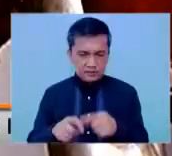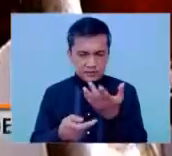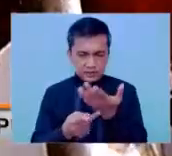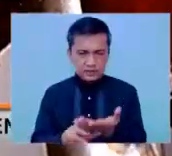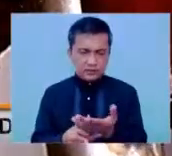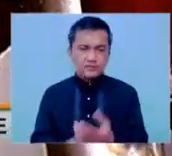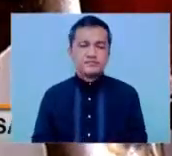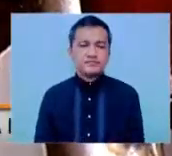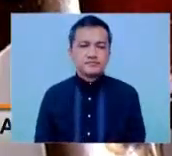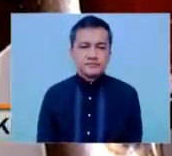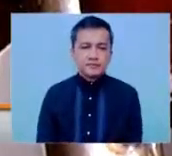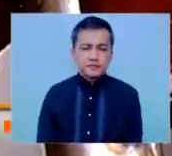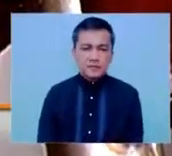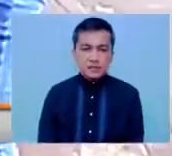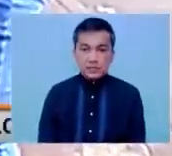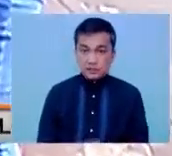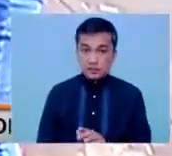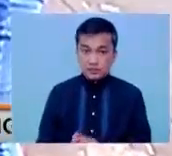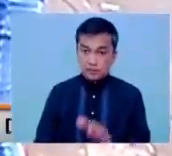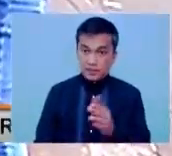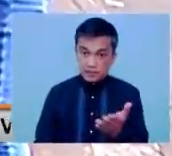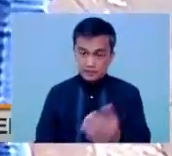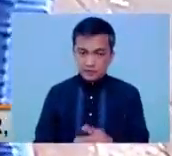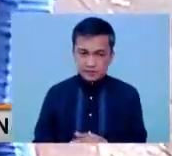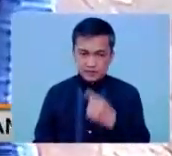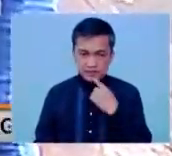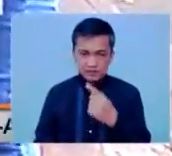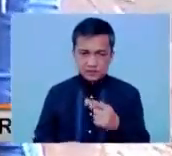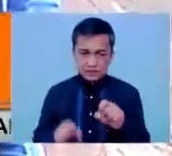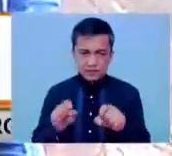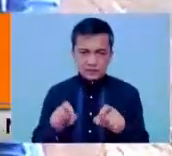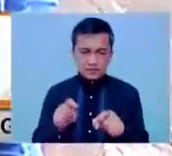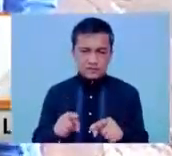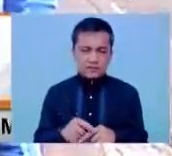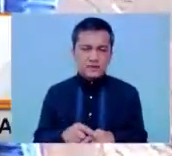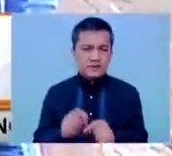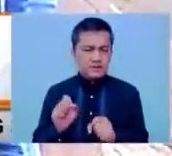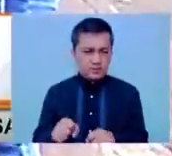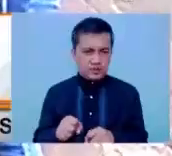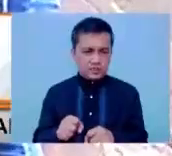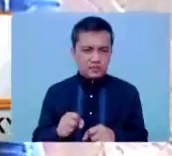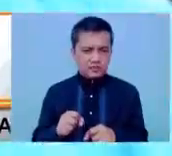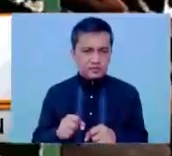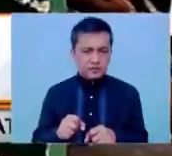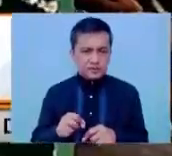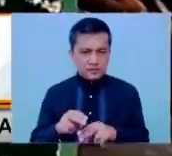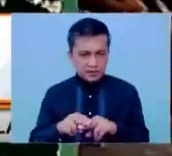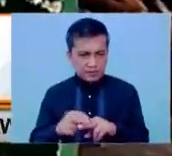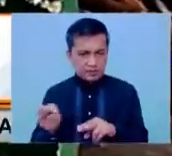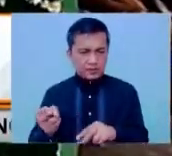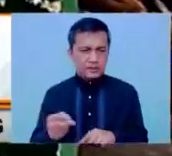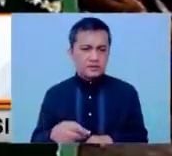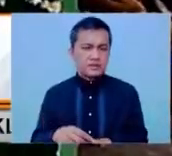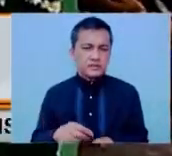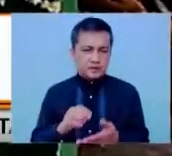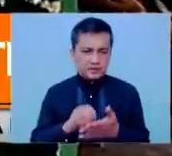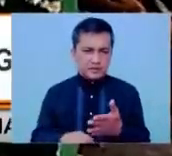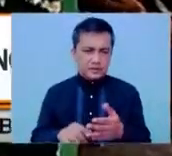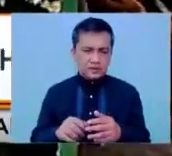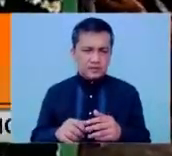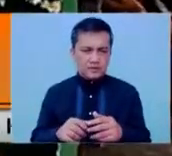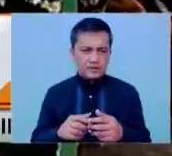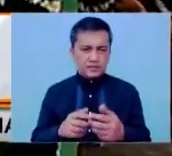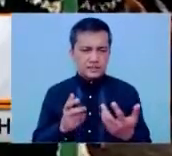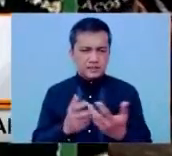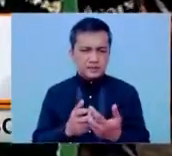bentahan. Kung namamahalan pa rin kayo, sabi ng mga nagtitinda, pwedeng tumawad. May katapat ang pera nyo, huwag kayong matakot. Huwag lang